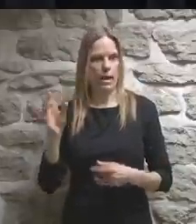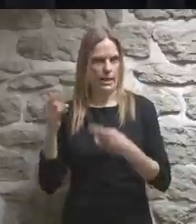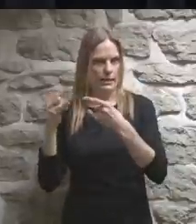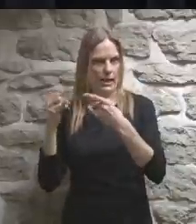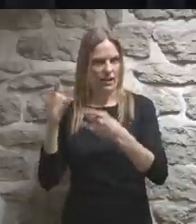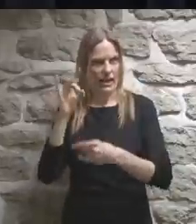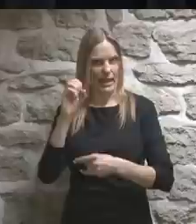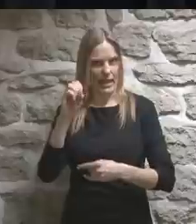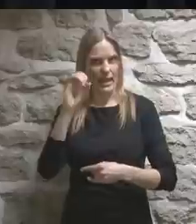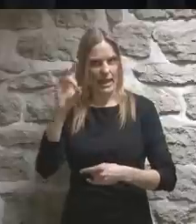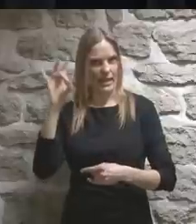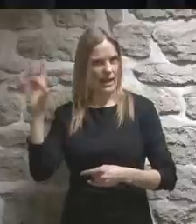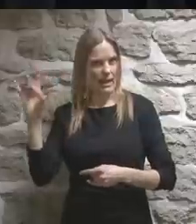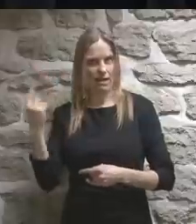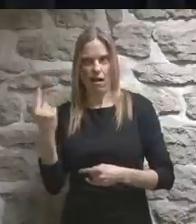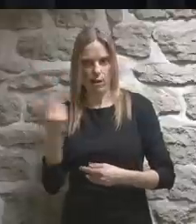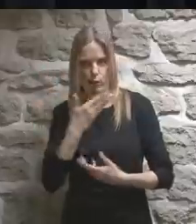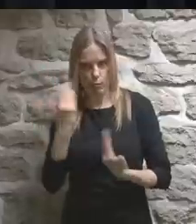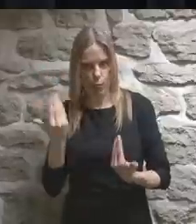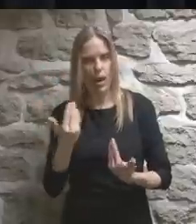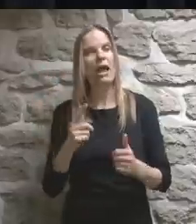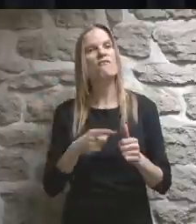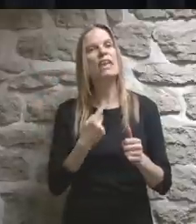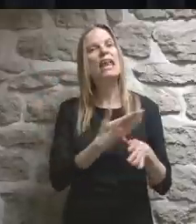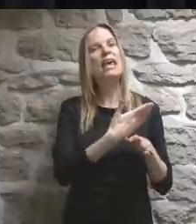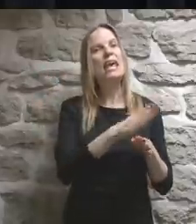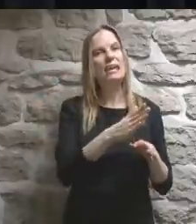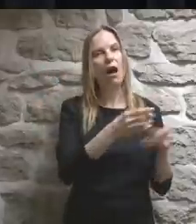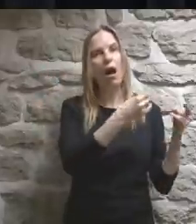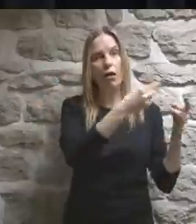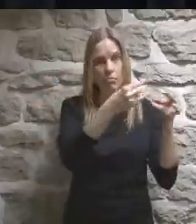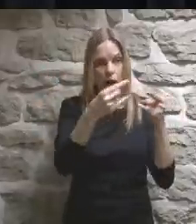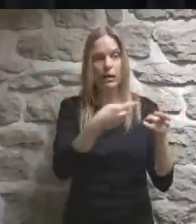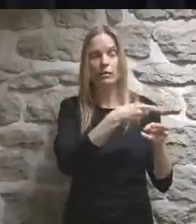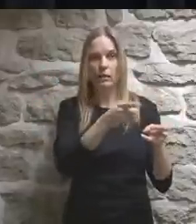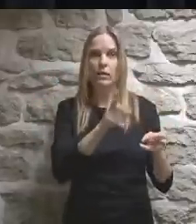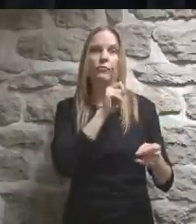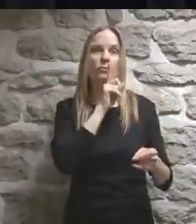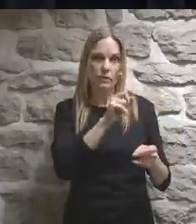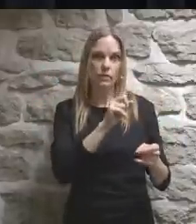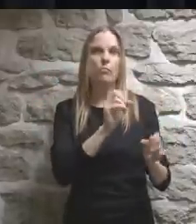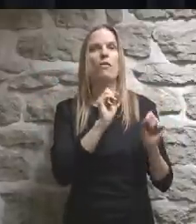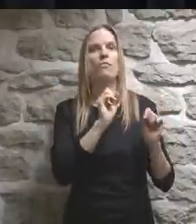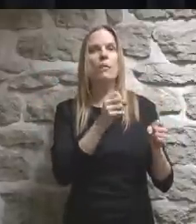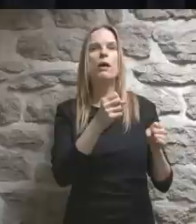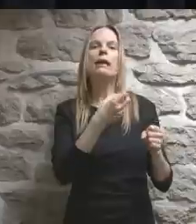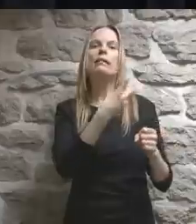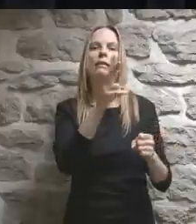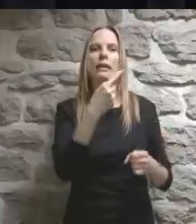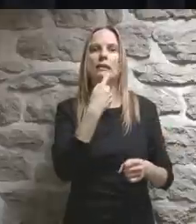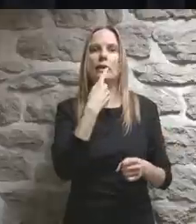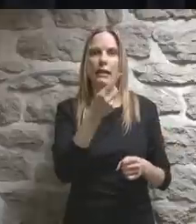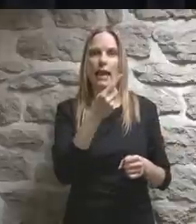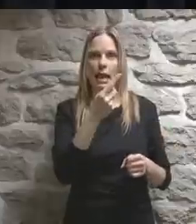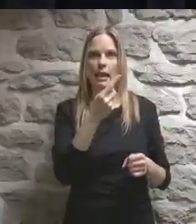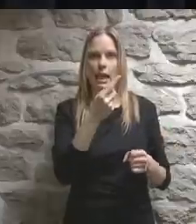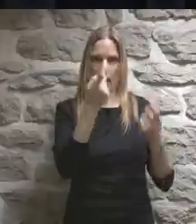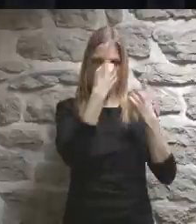vaid on ka erakanalid, kes siis saavad edastada muukeelsetele elanikele